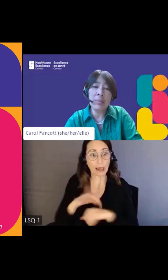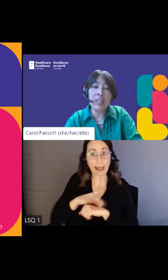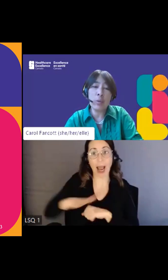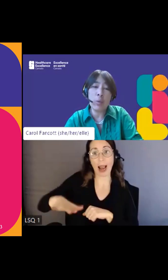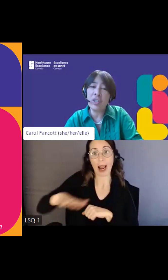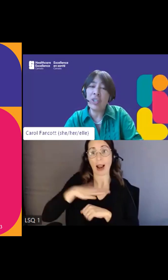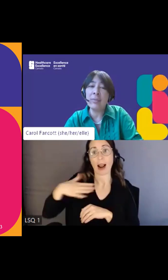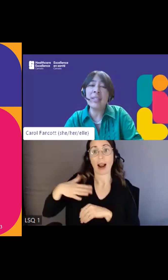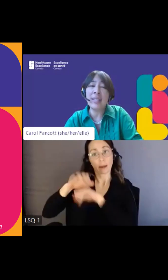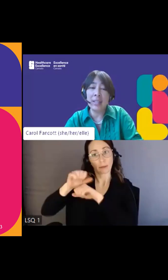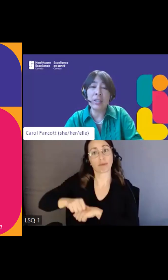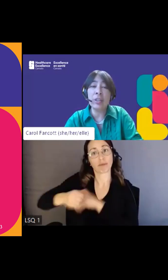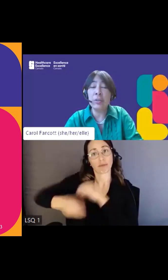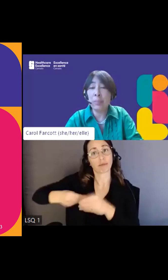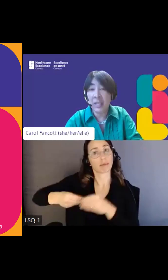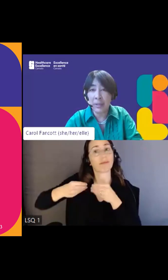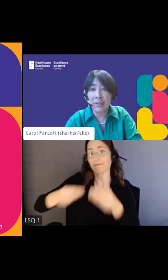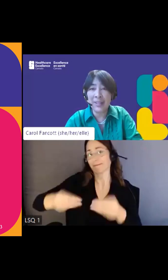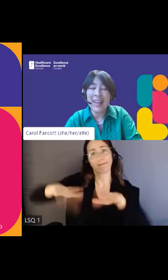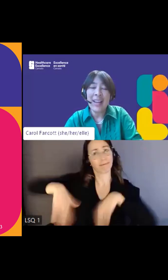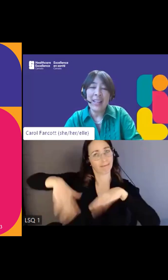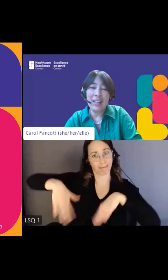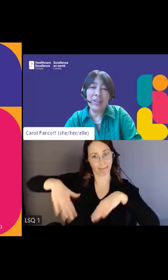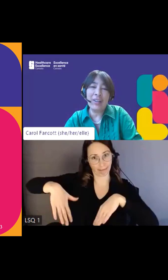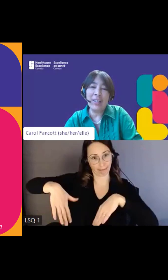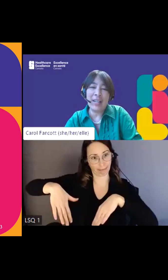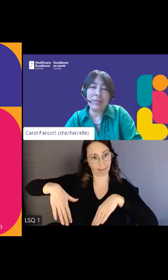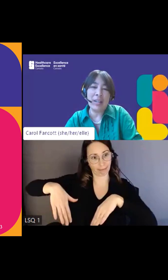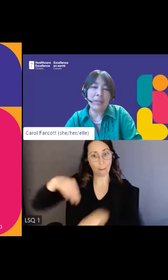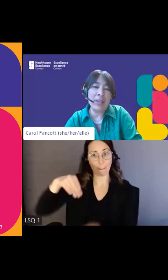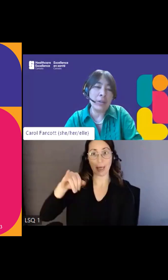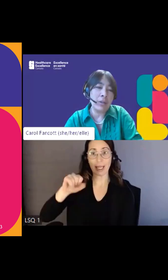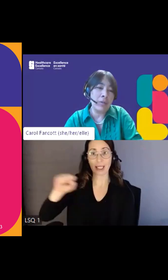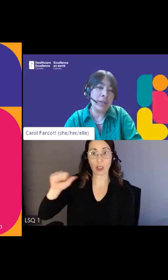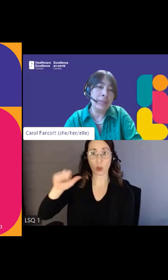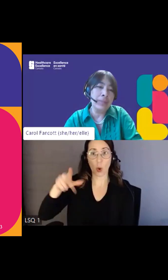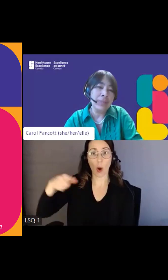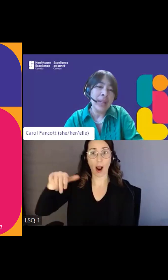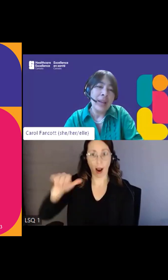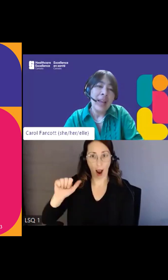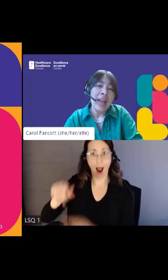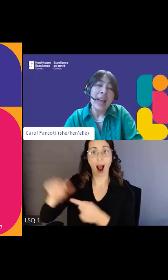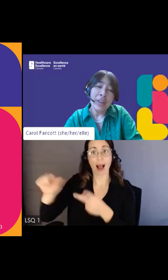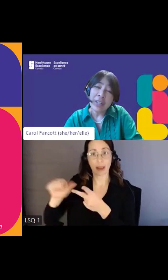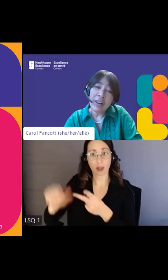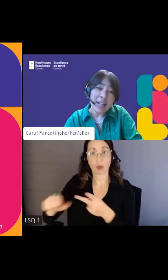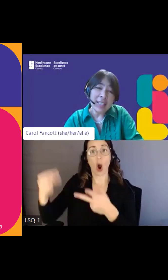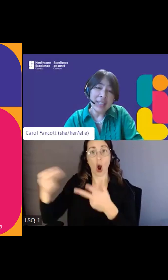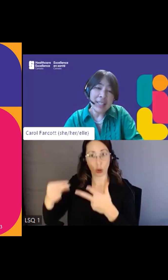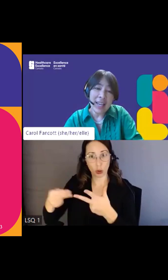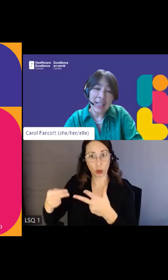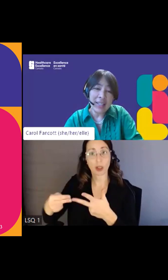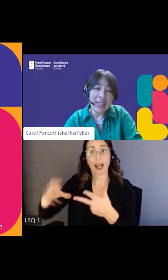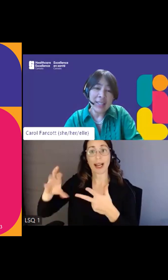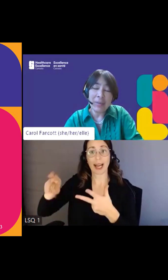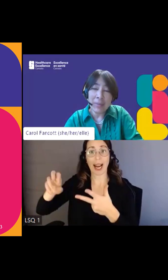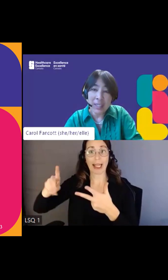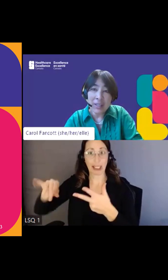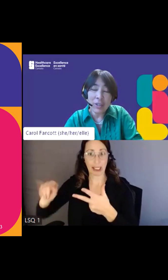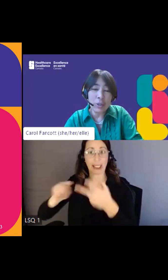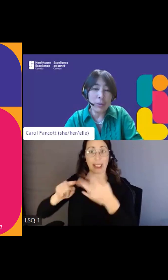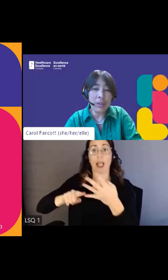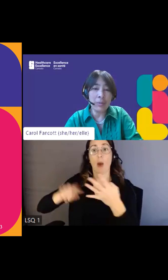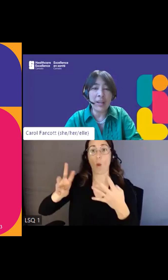Mississauga, de Credit, Ashinabeg, Haudenosaunee et Wendat. Healthcare Excellence Canada est aussi engagé envers